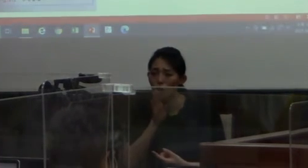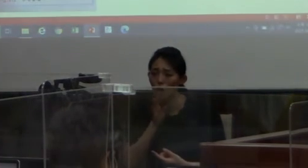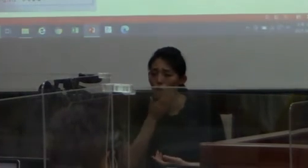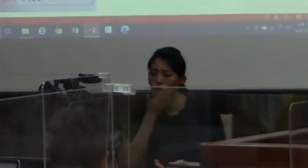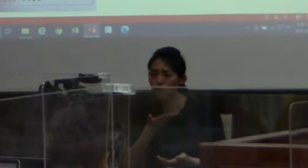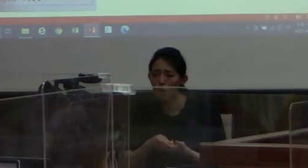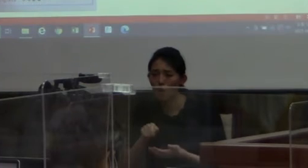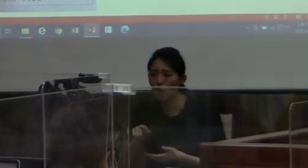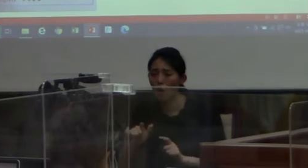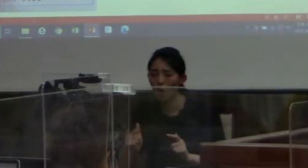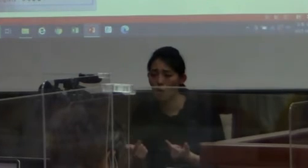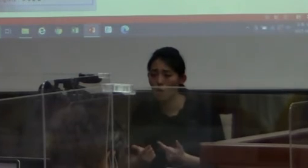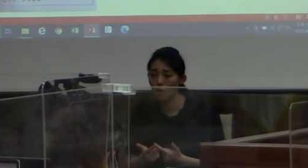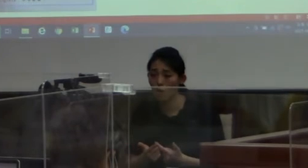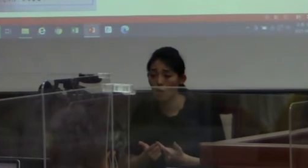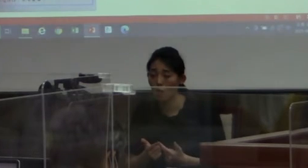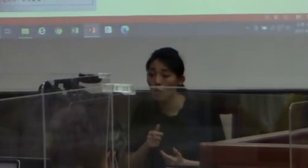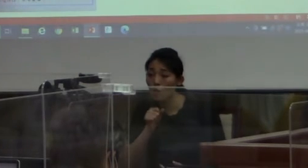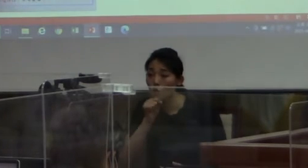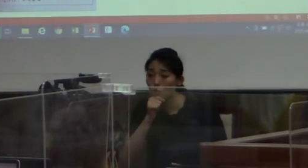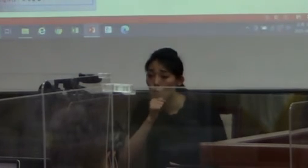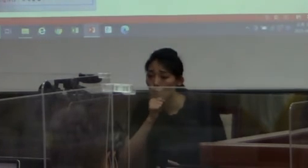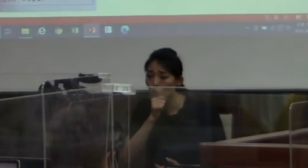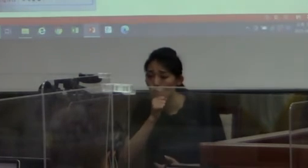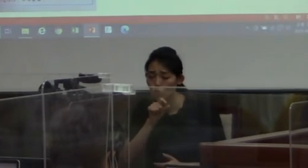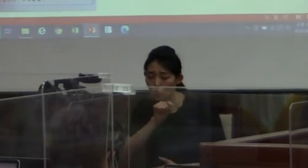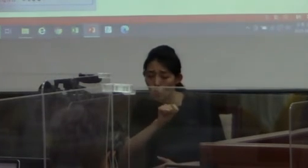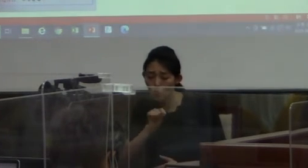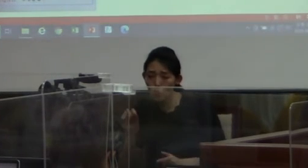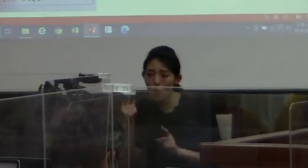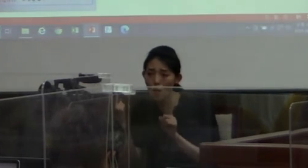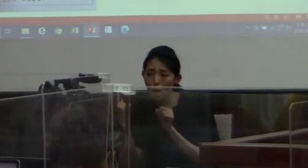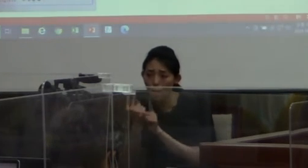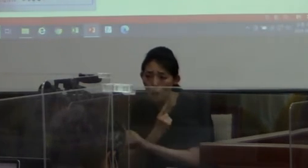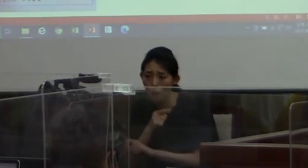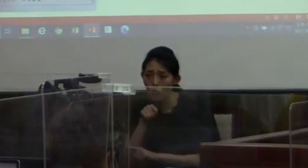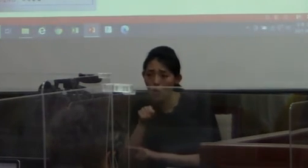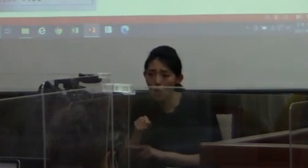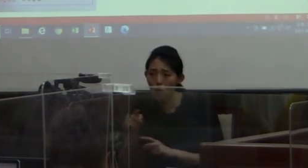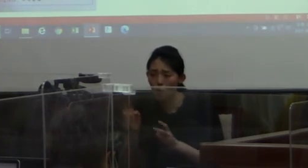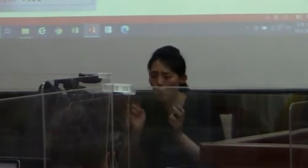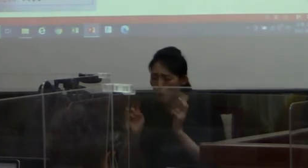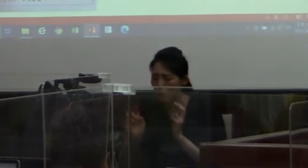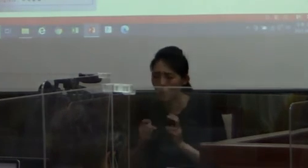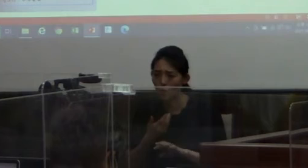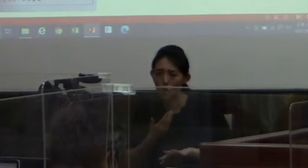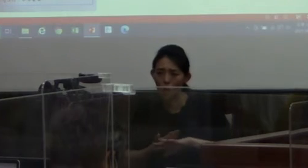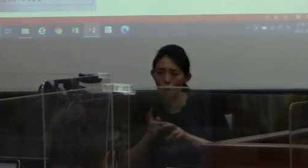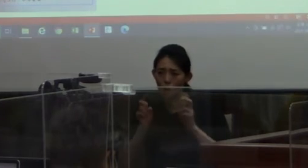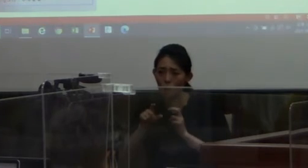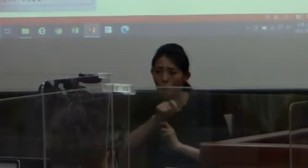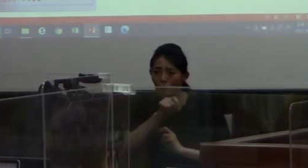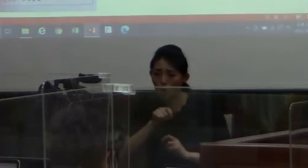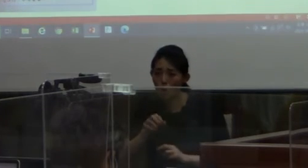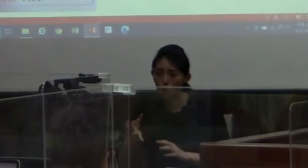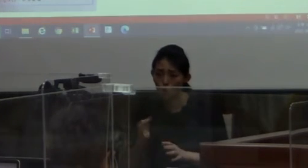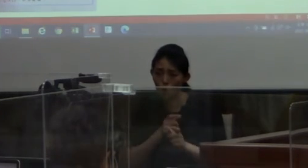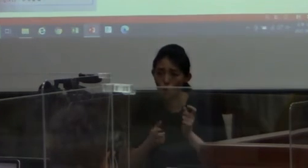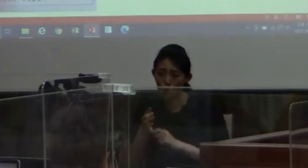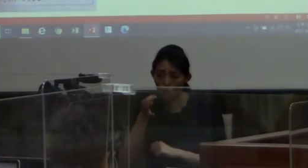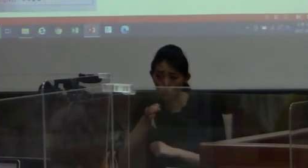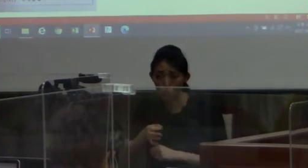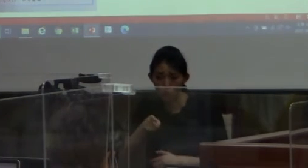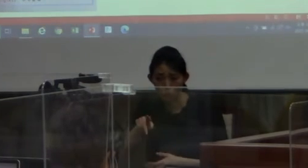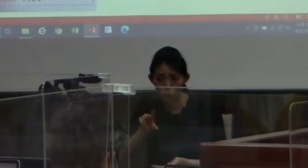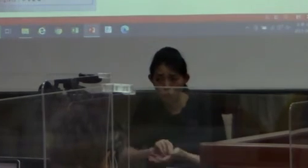그 대천표를 중간에 바꿔가지고 그 이 업체를 해야 되는데 다른 업체를 해가지고 훨씬 돈을 많이 줬다 지금 이거